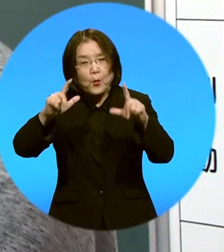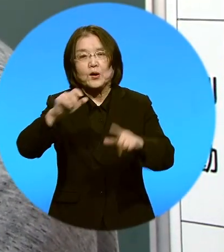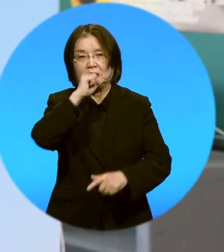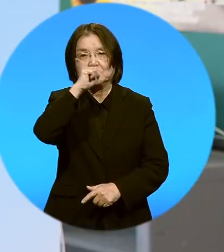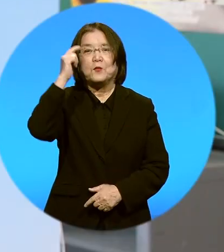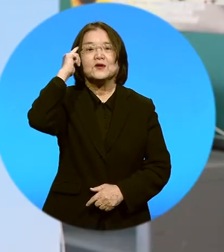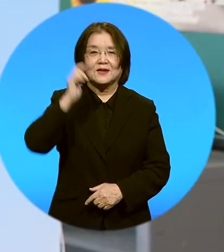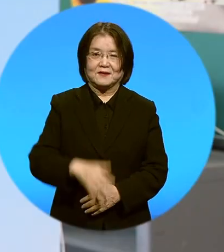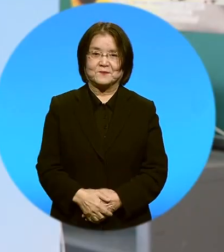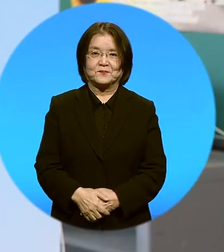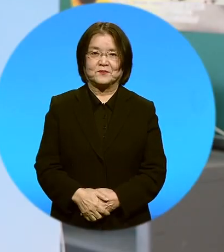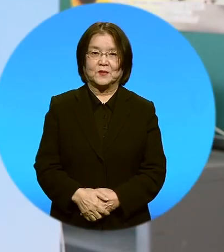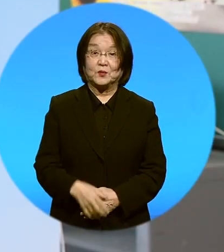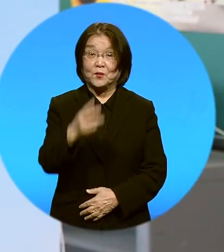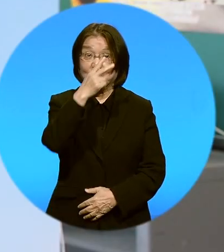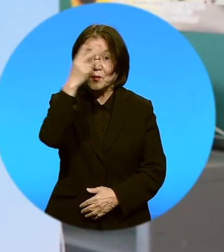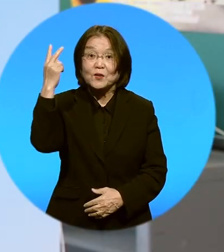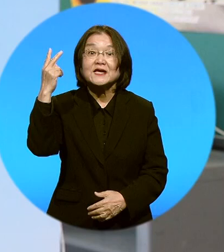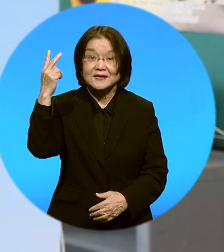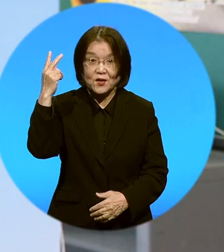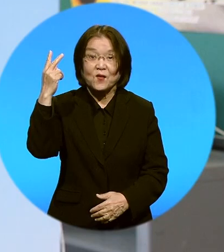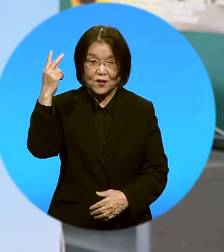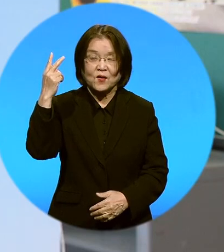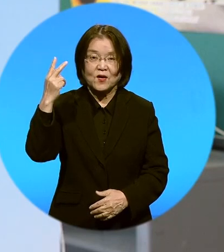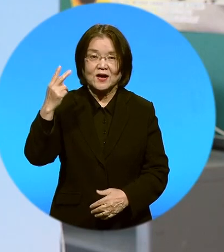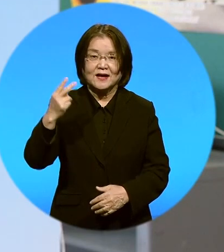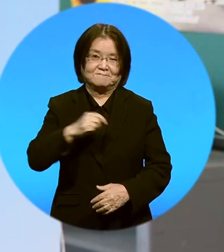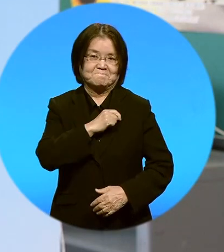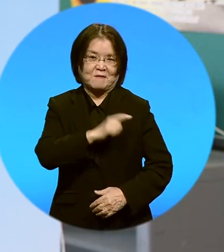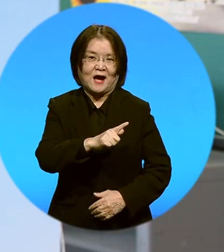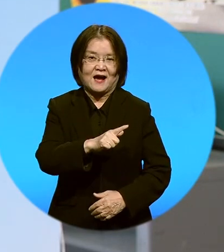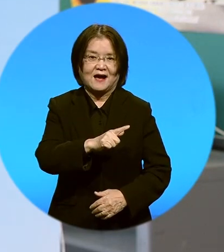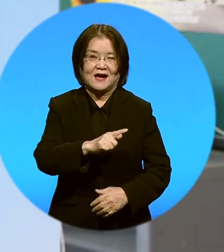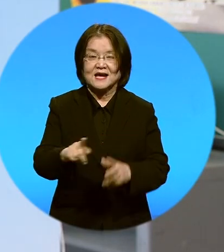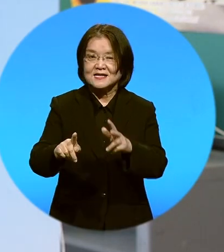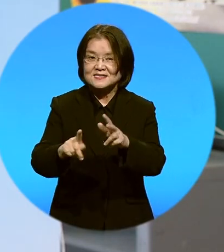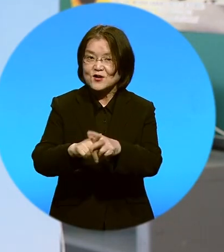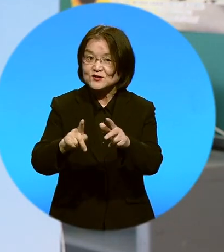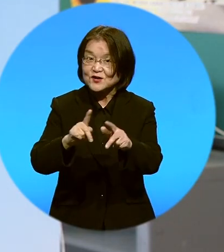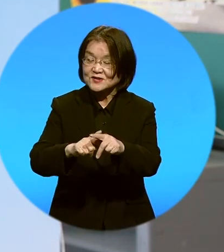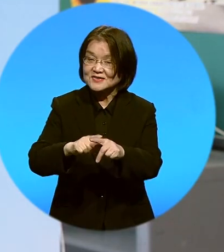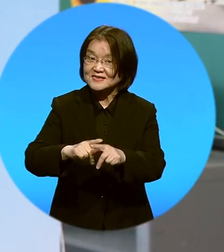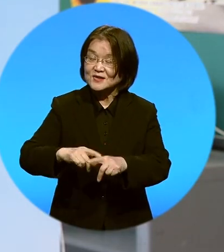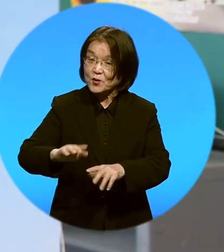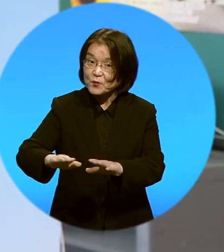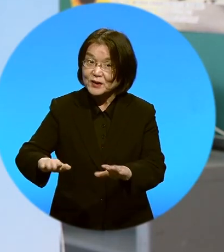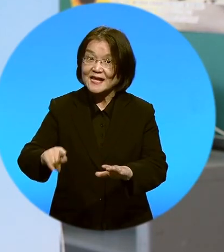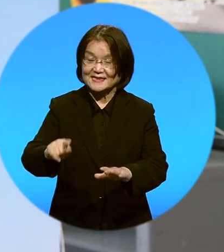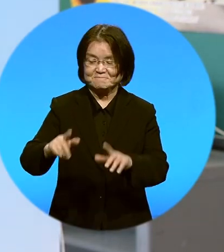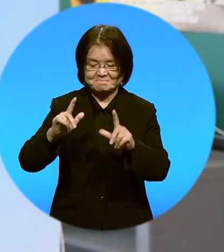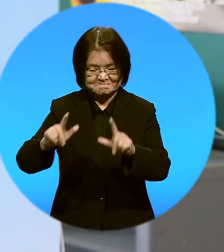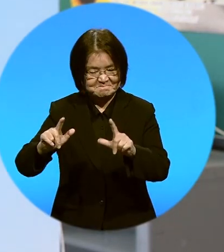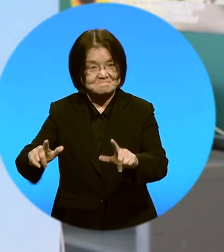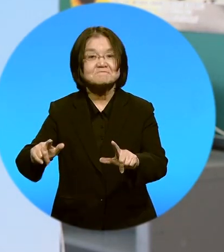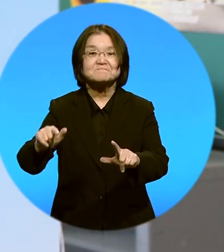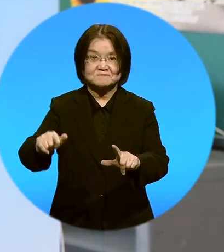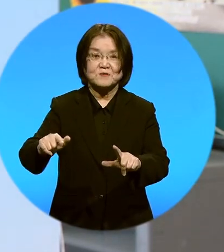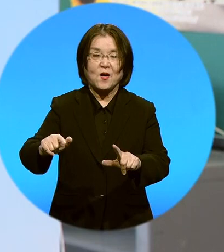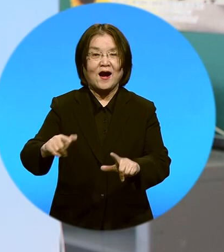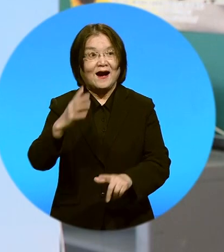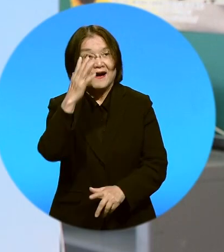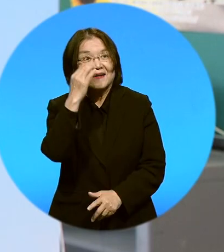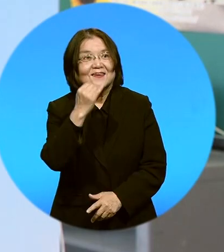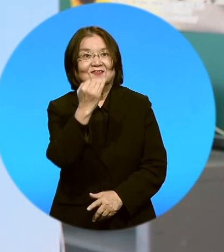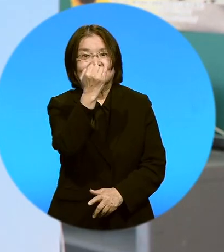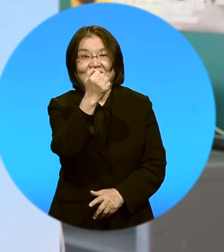はい。 この高校生の、あのやる気が小中学校の生徒たちに伝播して、あ、かっこいいお